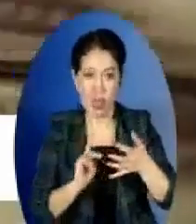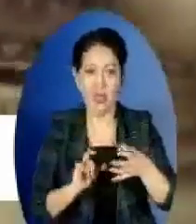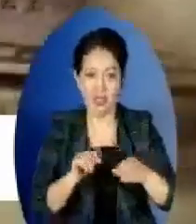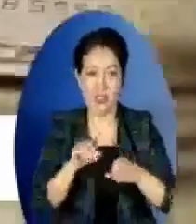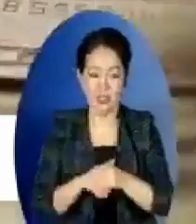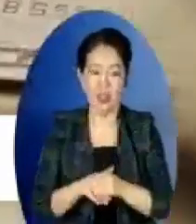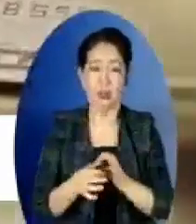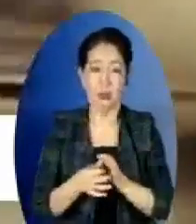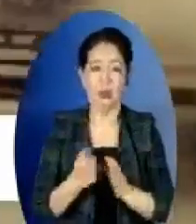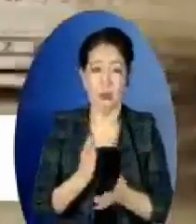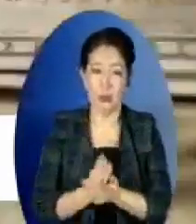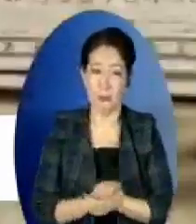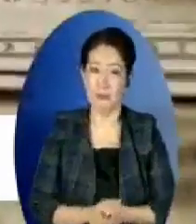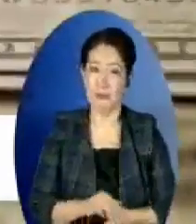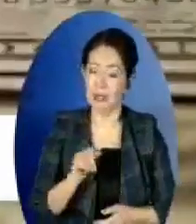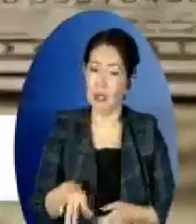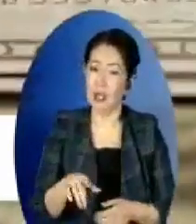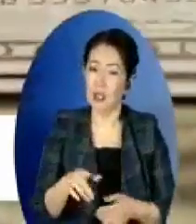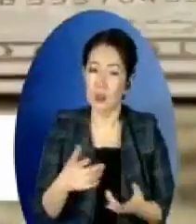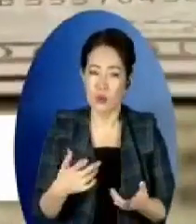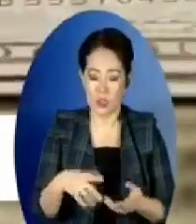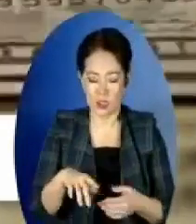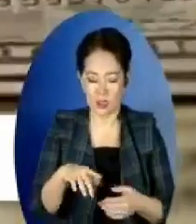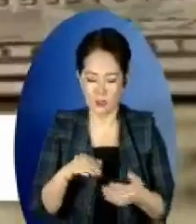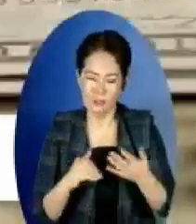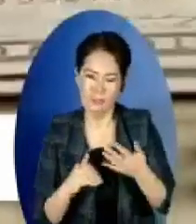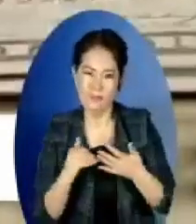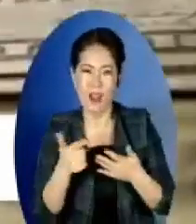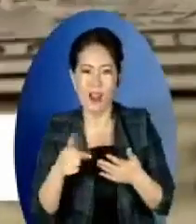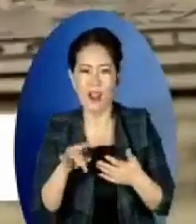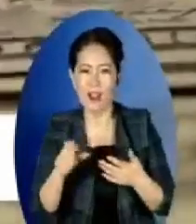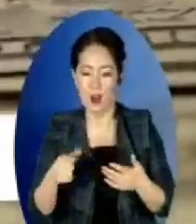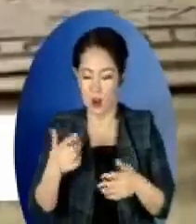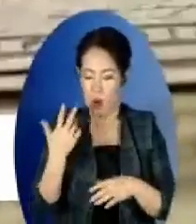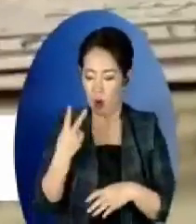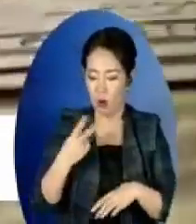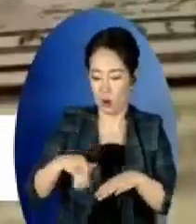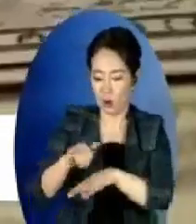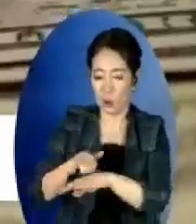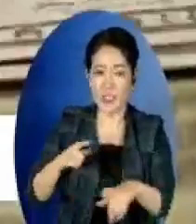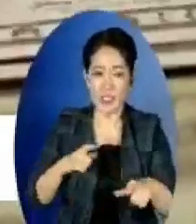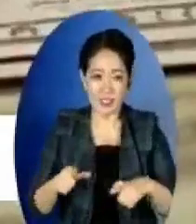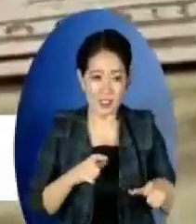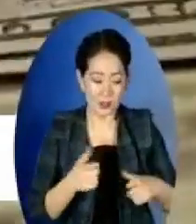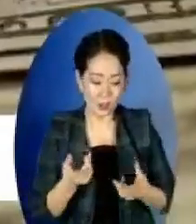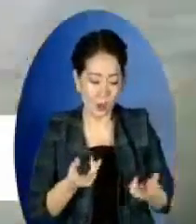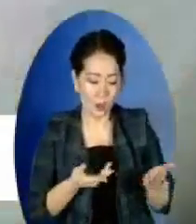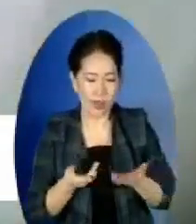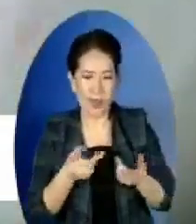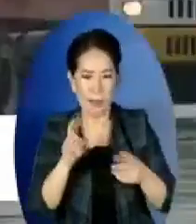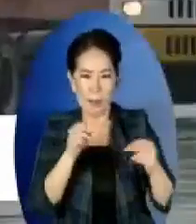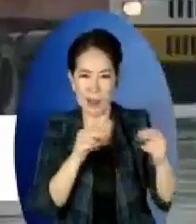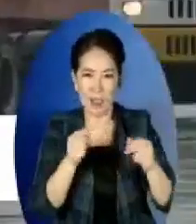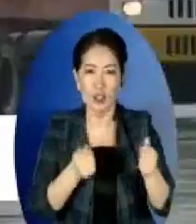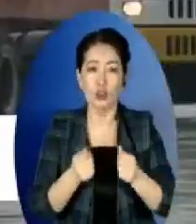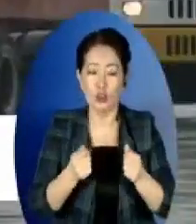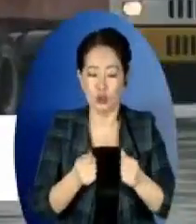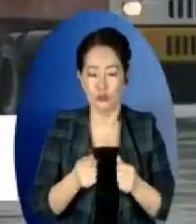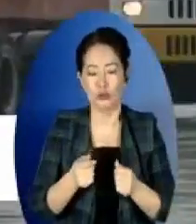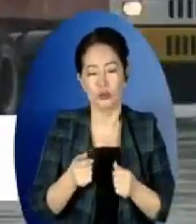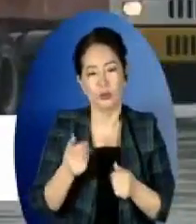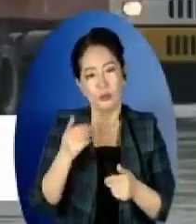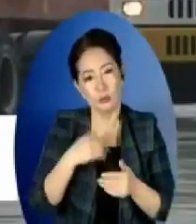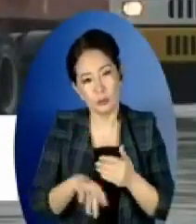хэсгүүдээс бүрдэж байна. Үндсэндээ энэ шатны гэрээ бол хоёр улсын эдийн засаг болоод худалдааны маргааныг зохицуулах механизмыг